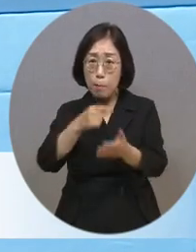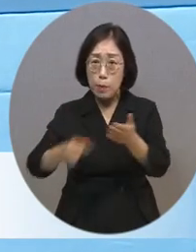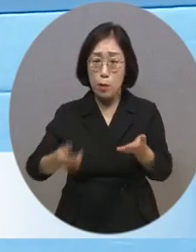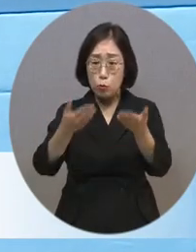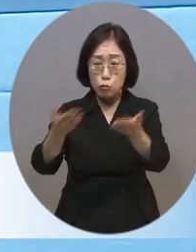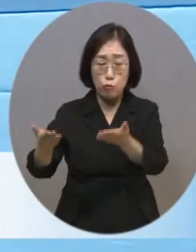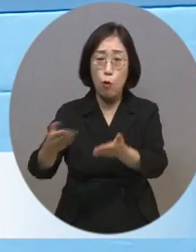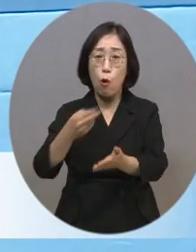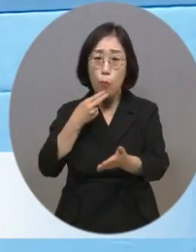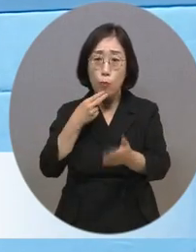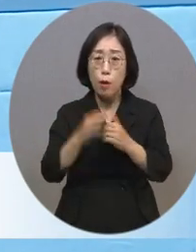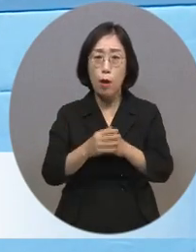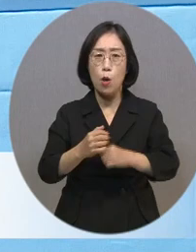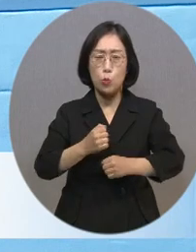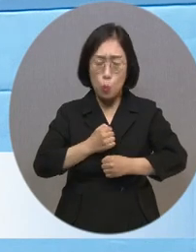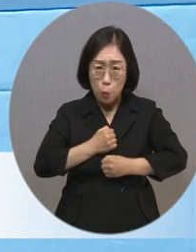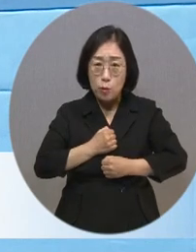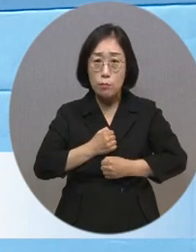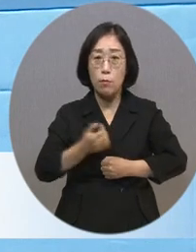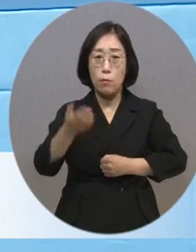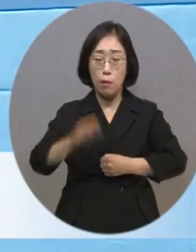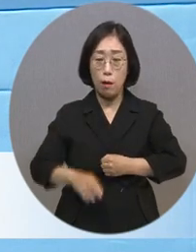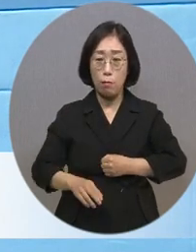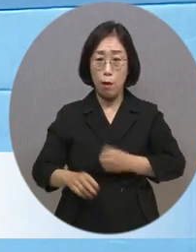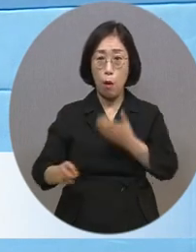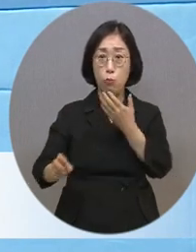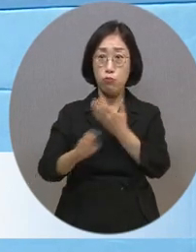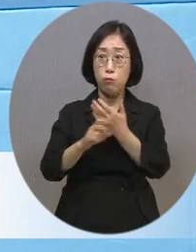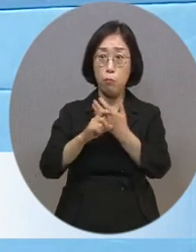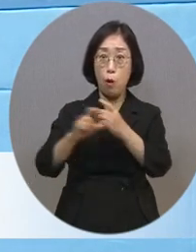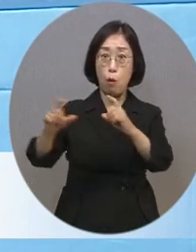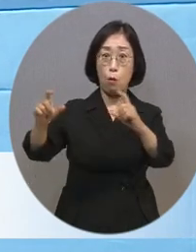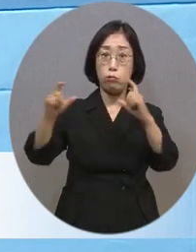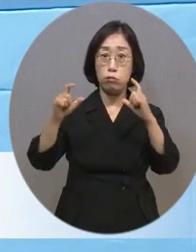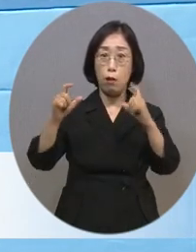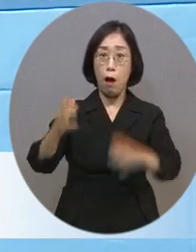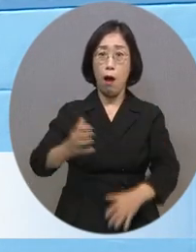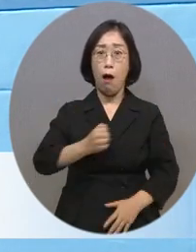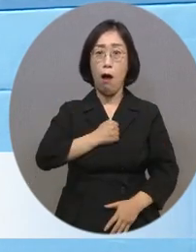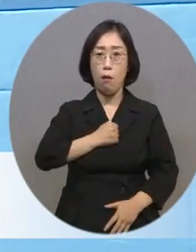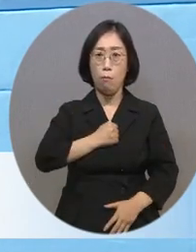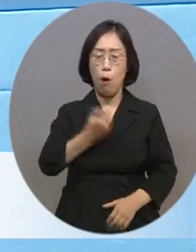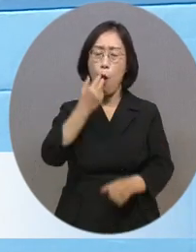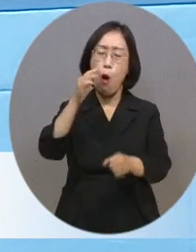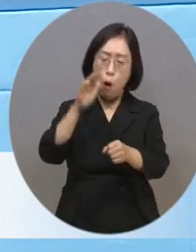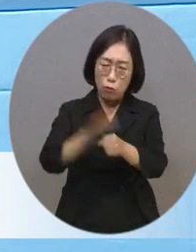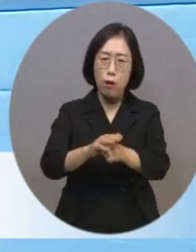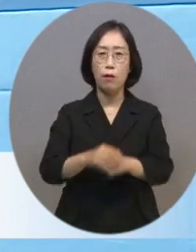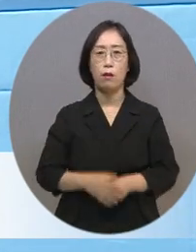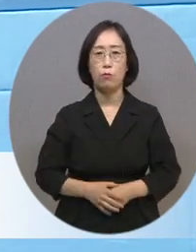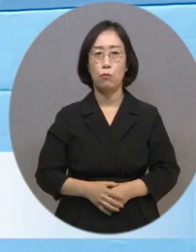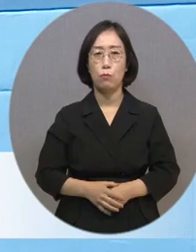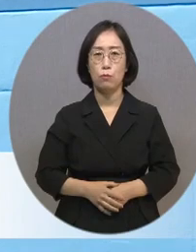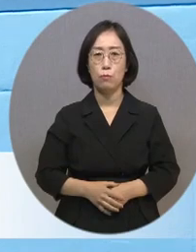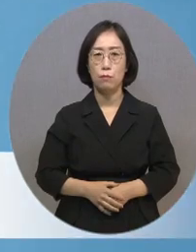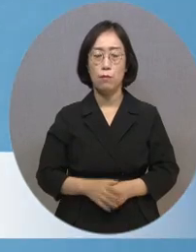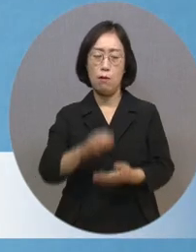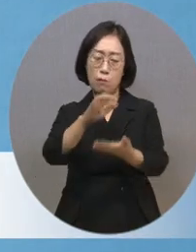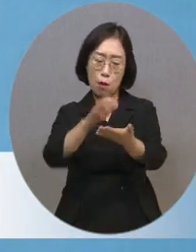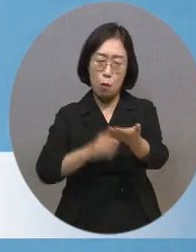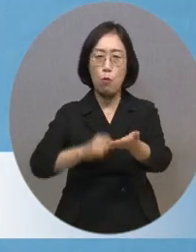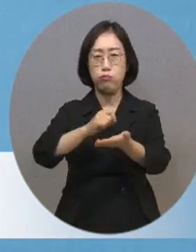했으나 나보고 범법자라니 하며 억울함을